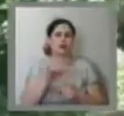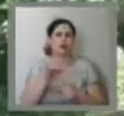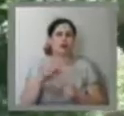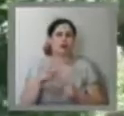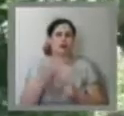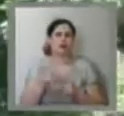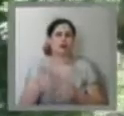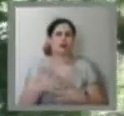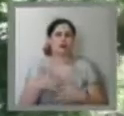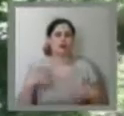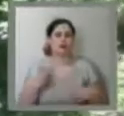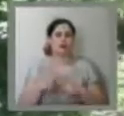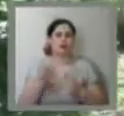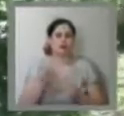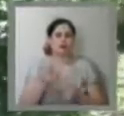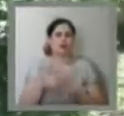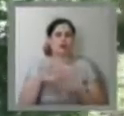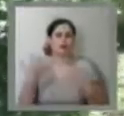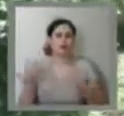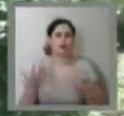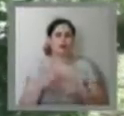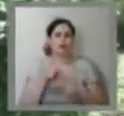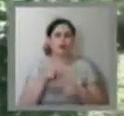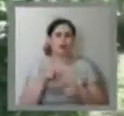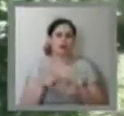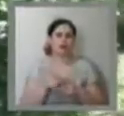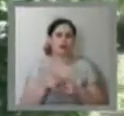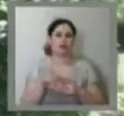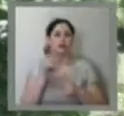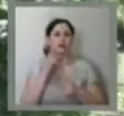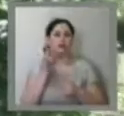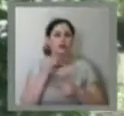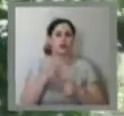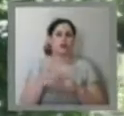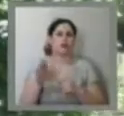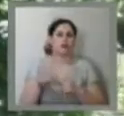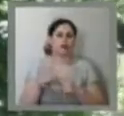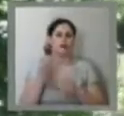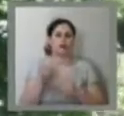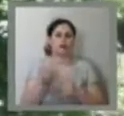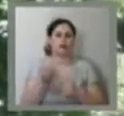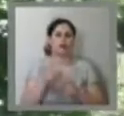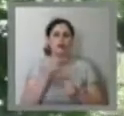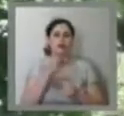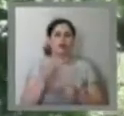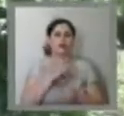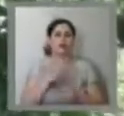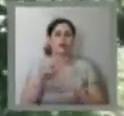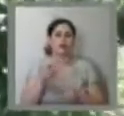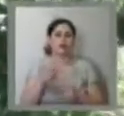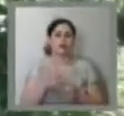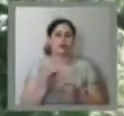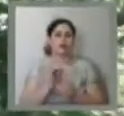Вона зазвичай більша, але не така смачна. Потім ще кукурузу використовують для виробу топлива,